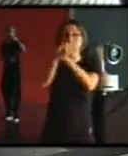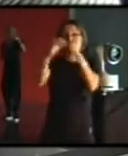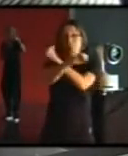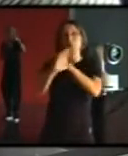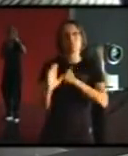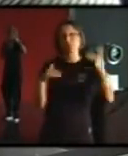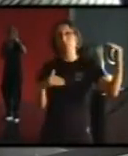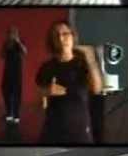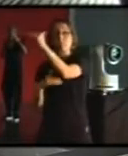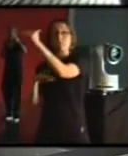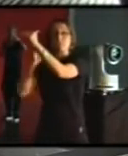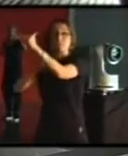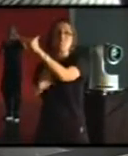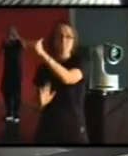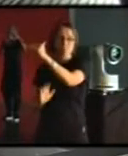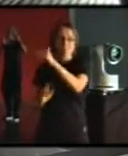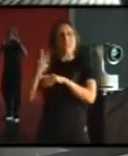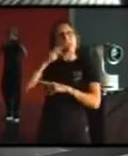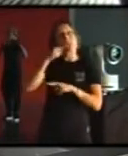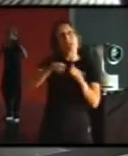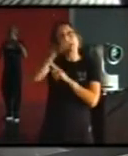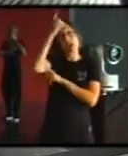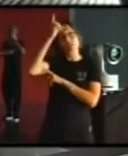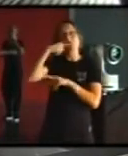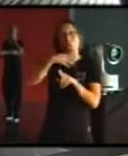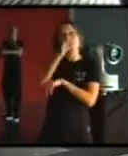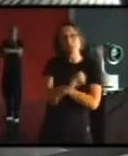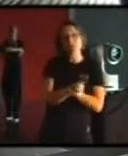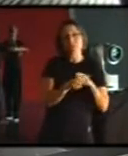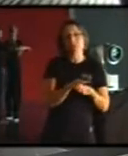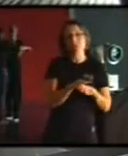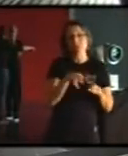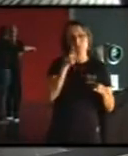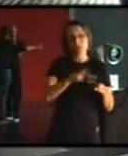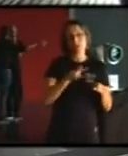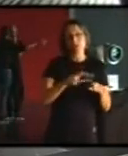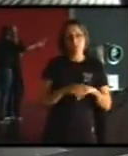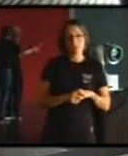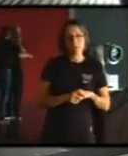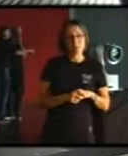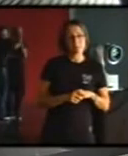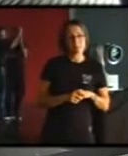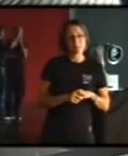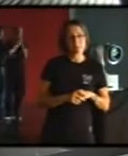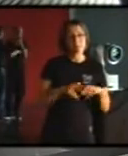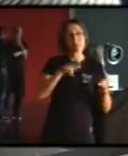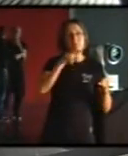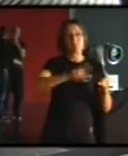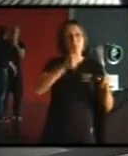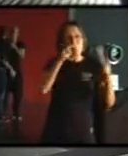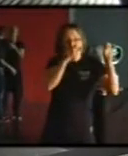de l'armée de l'Allemagne de l'Ouest qui avait expressis verbis le terme